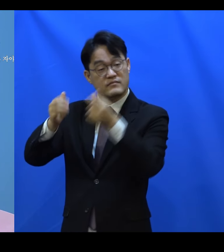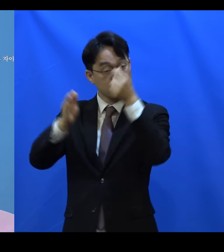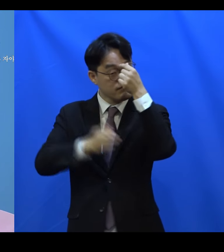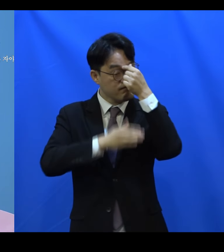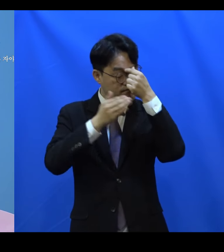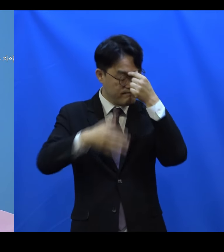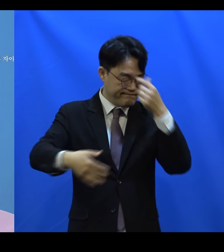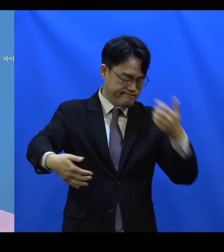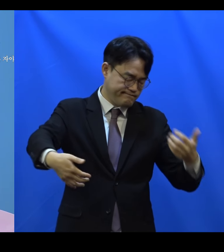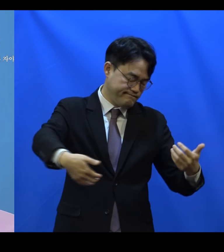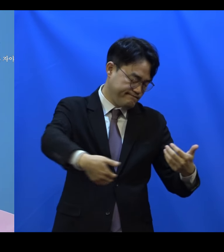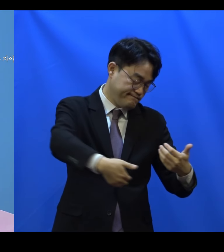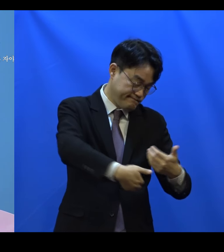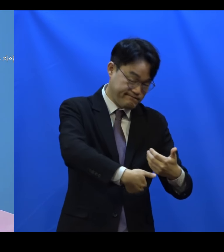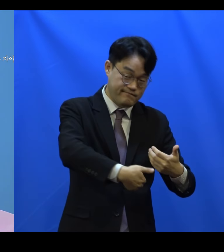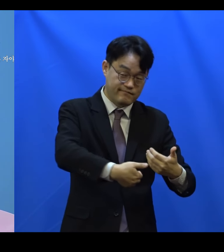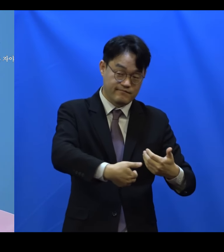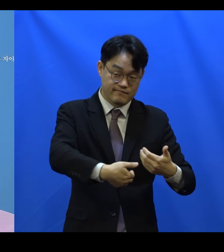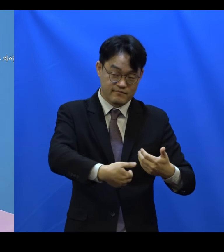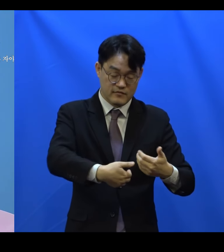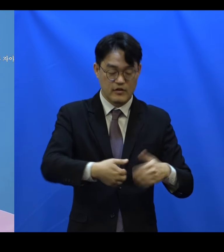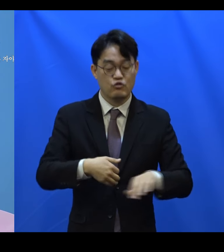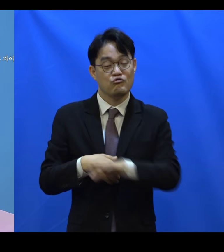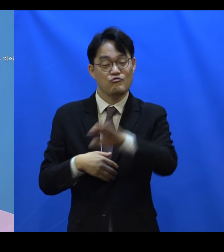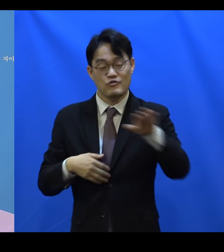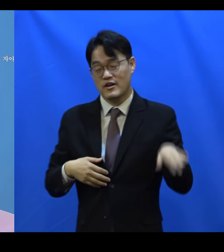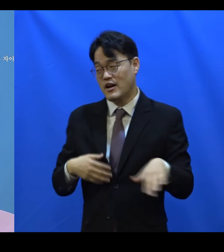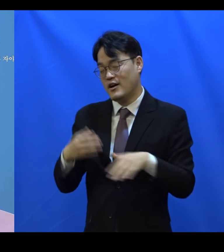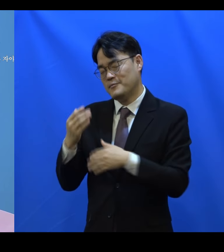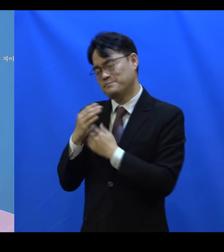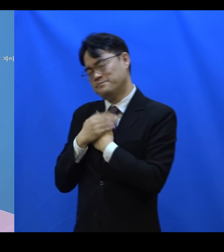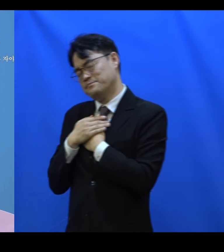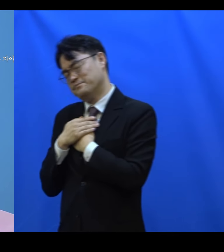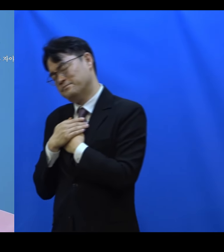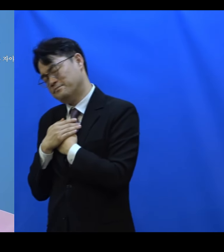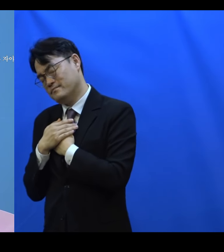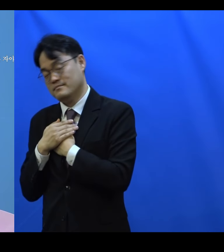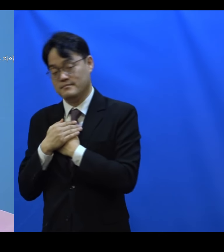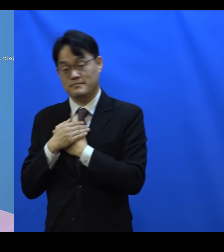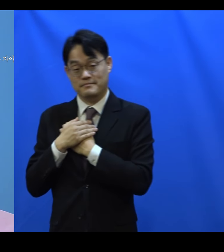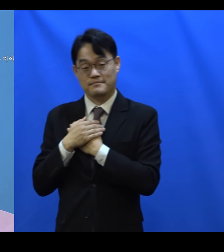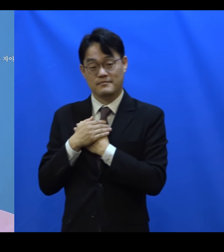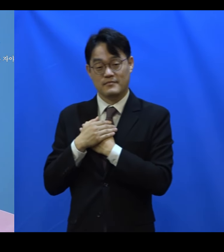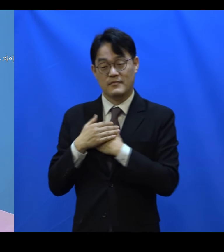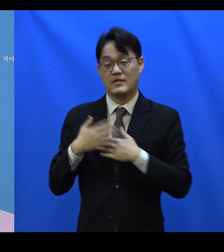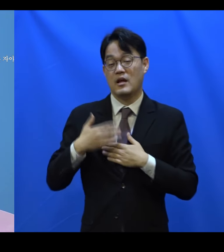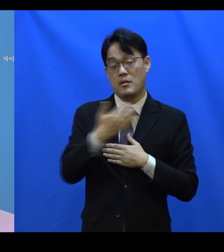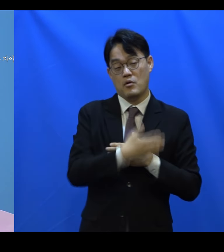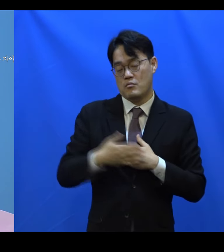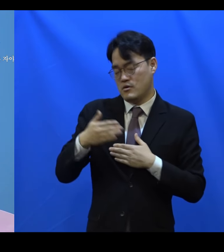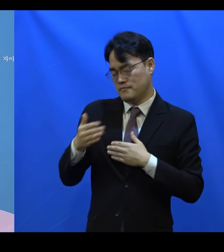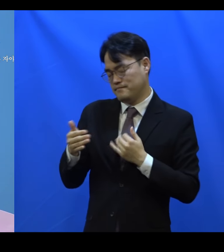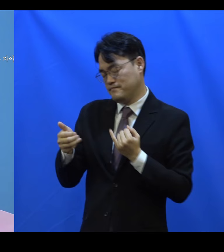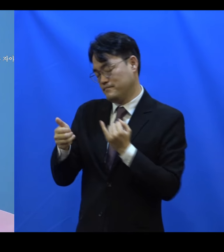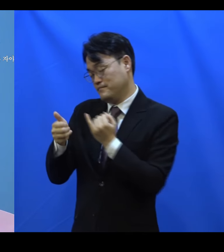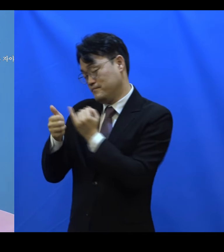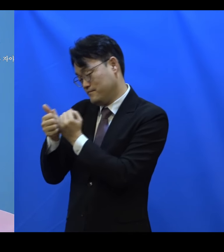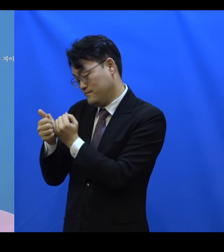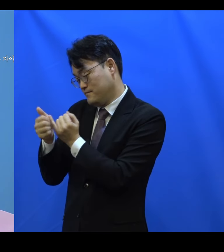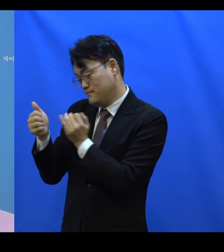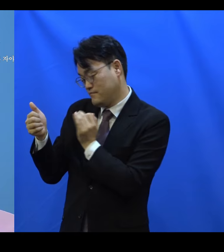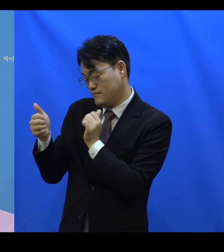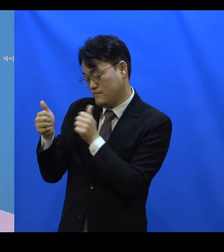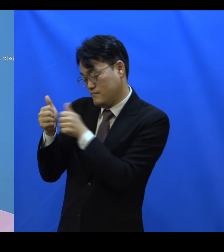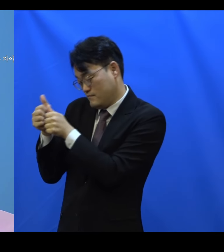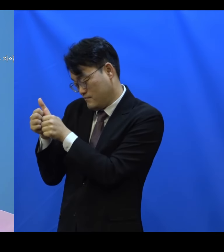주님의 껴안아주심, 그 주님 안에 안겨 있을 때, 그죠? 나는 맡기면 되는 거예요. 나를 몸을 맡기면 되는 거예요.